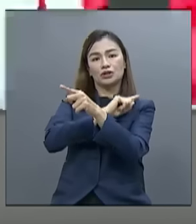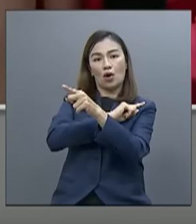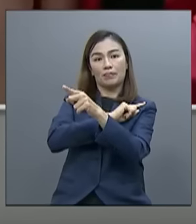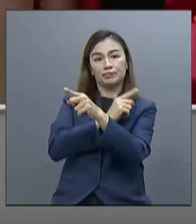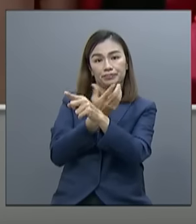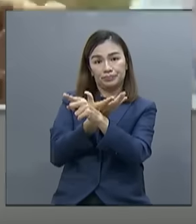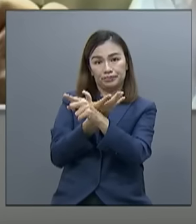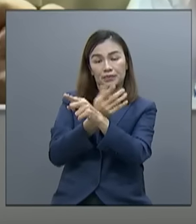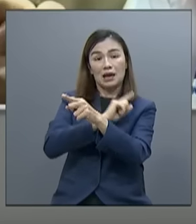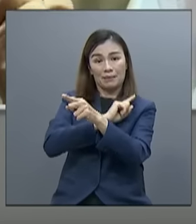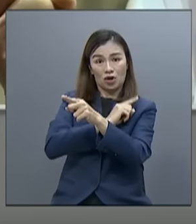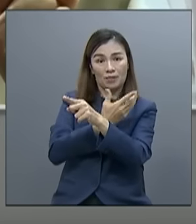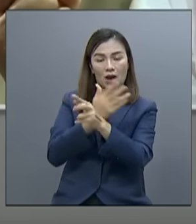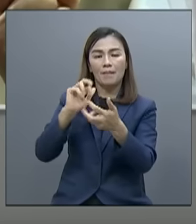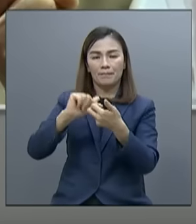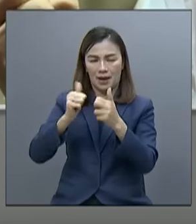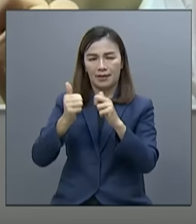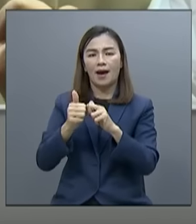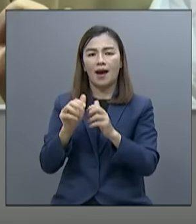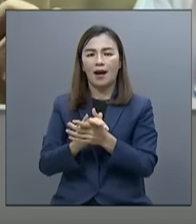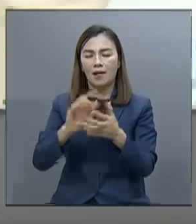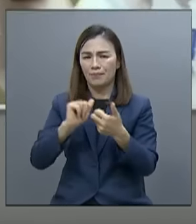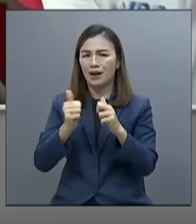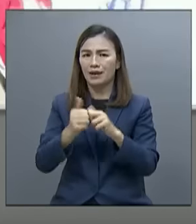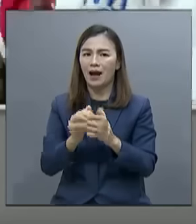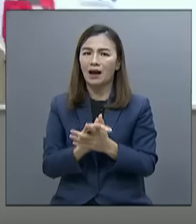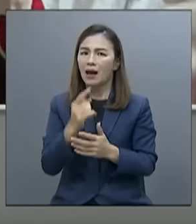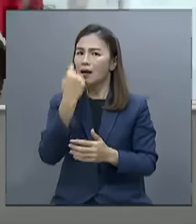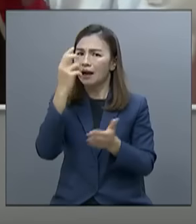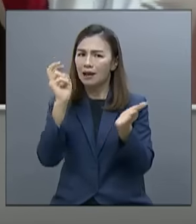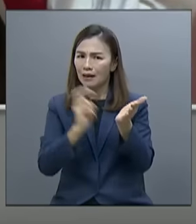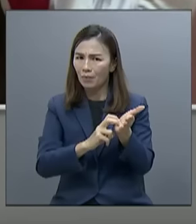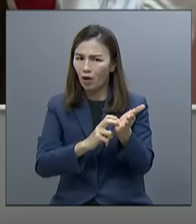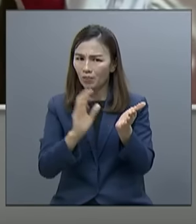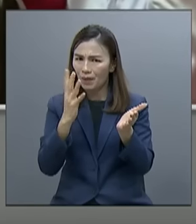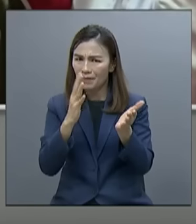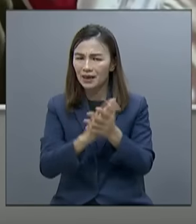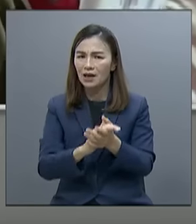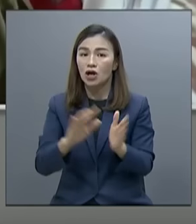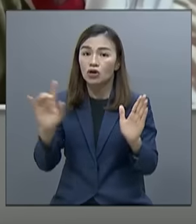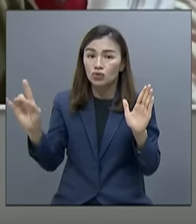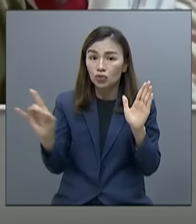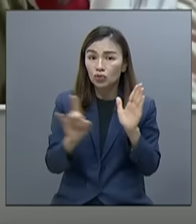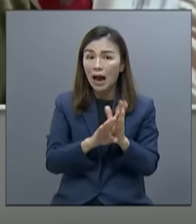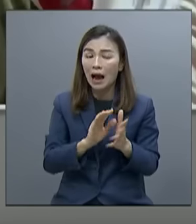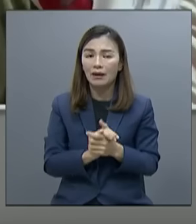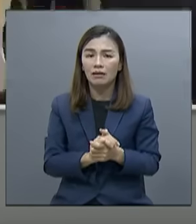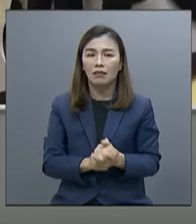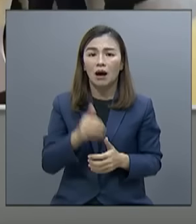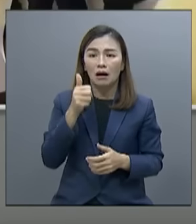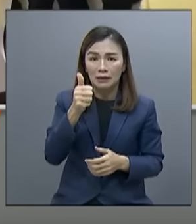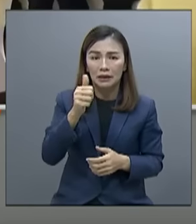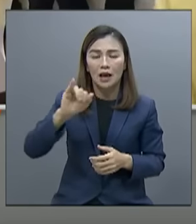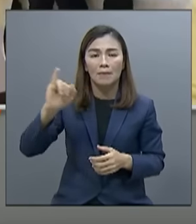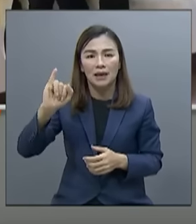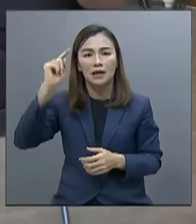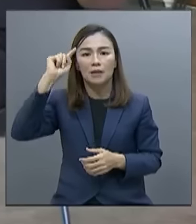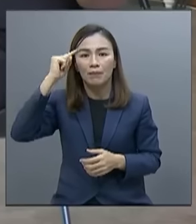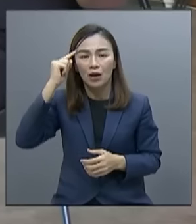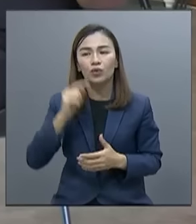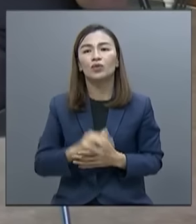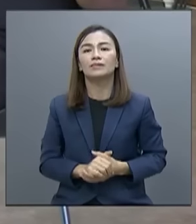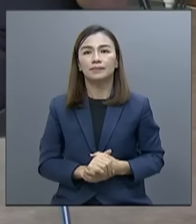นี้มันอาจจะเป็นปัญหาได้และไม่มีใครรับประกันได้เหมือนกันว่าท้ายที่สุดมันจะออกหัวหรือว่าจะออกก้อย